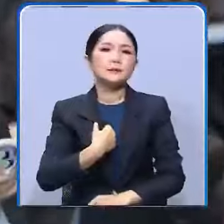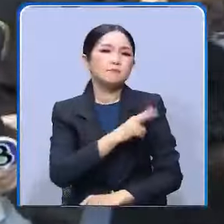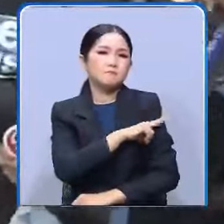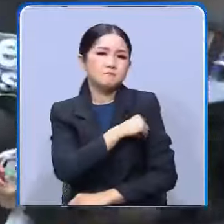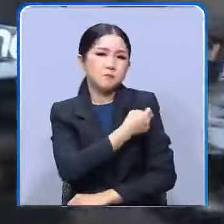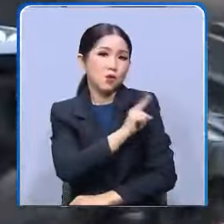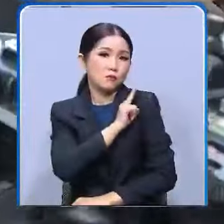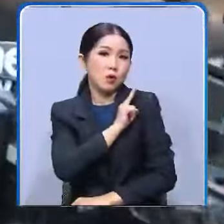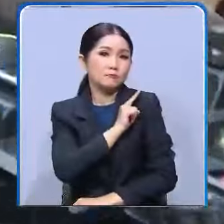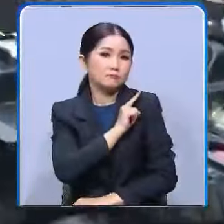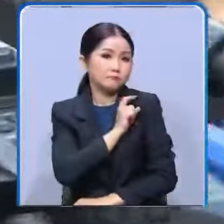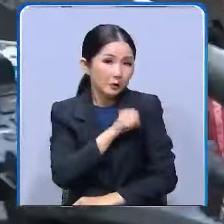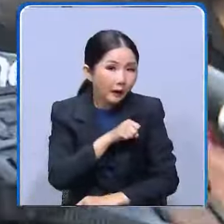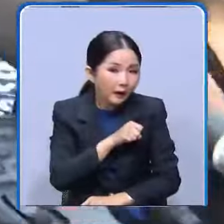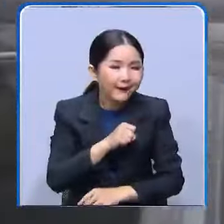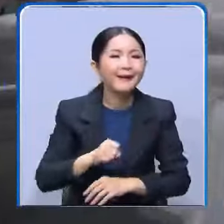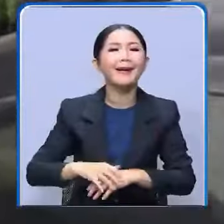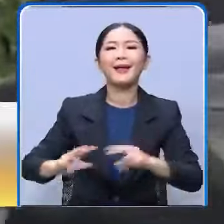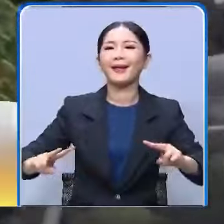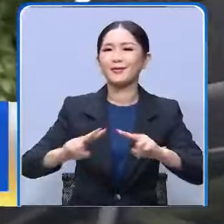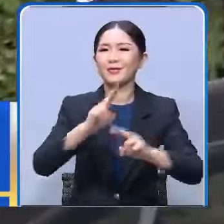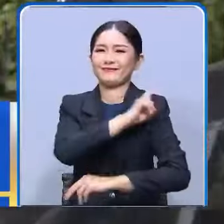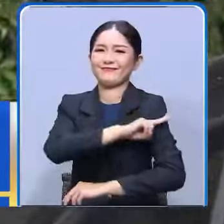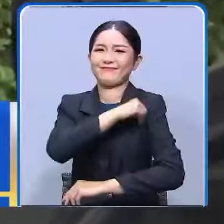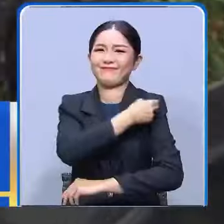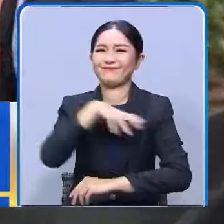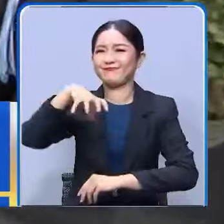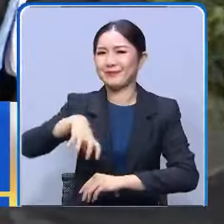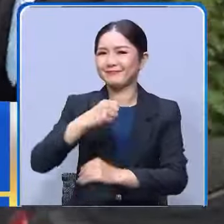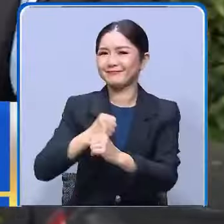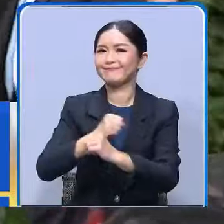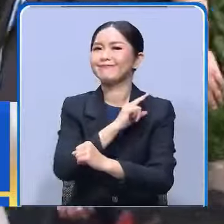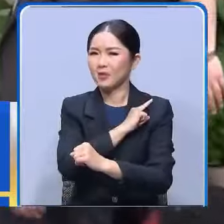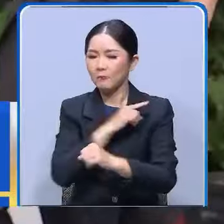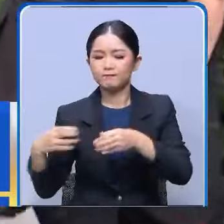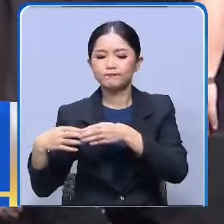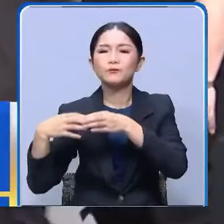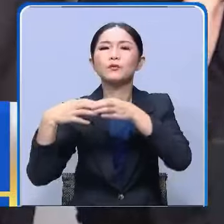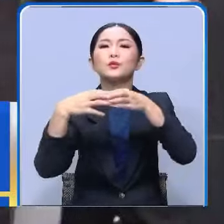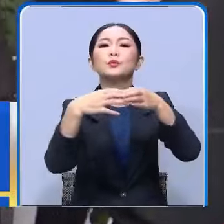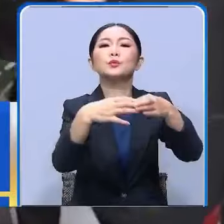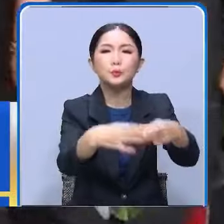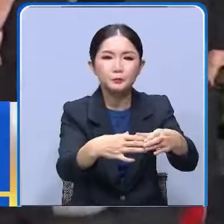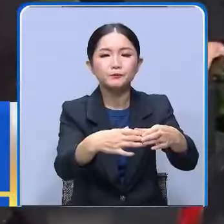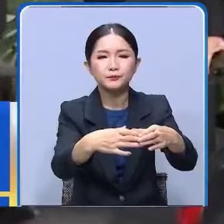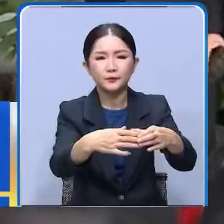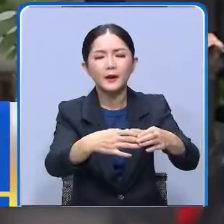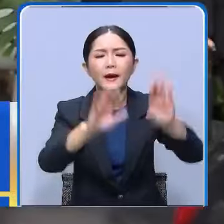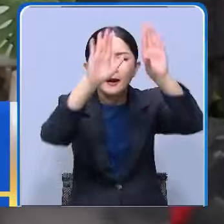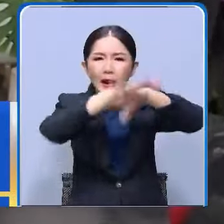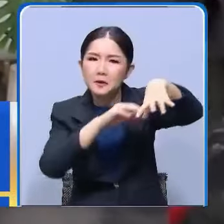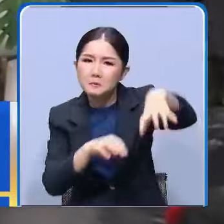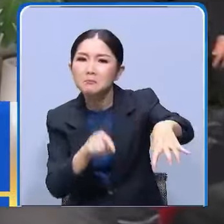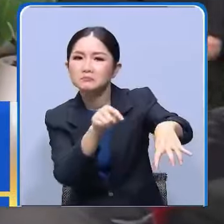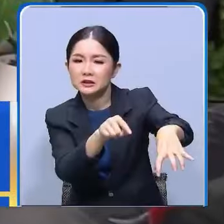น์ผู้ช่วยรัฐมนตรีประจำกระทรวงสาธารณสุขและหน่วยงานที่เกี่ยวข้องเข้าตรวจสอบ The Icon Wellness Clinic เวชกรรมย่านถนนรามอิน